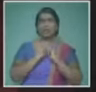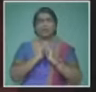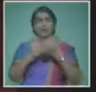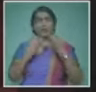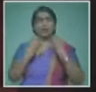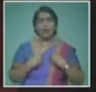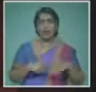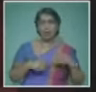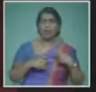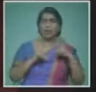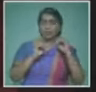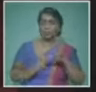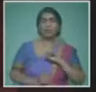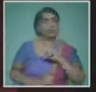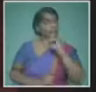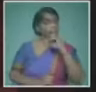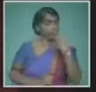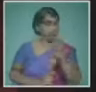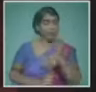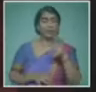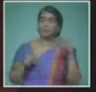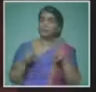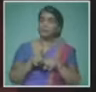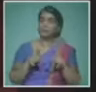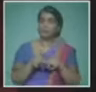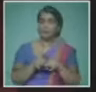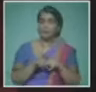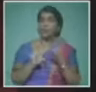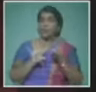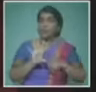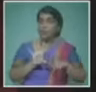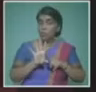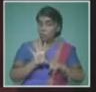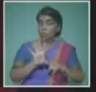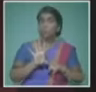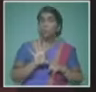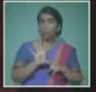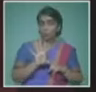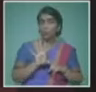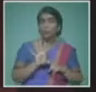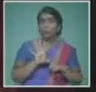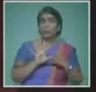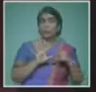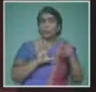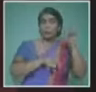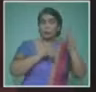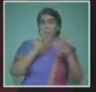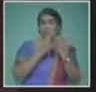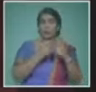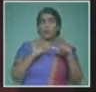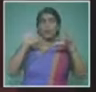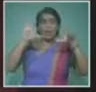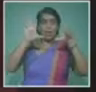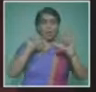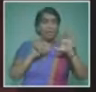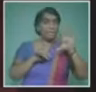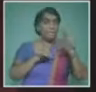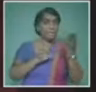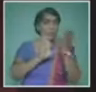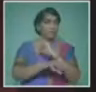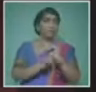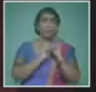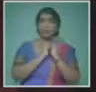ඒ ප්‍රශ්නේම මතු කරා. ඒ වගේම පුහුණු ව්‍යාපෘතිකින් 7500ක් පත්වීම් කරලා පහුගිය